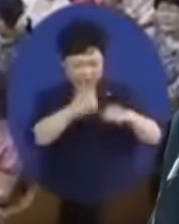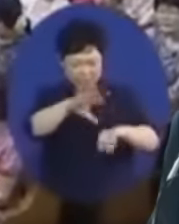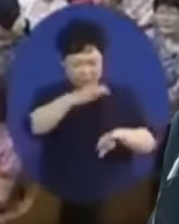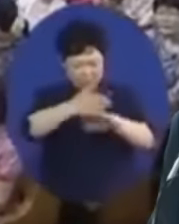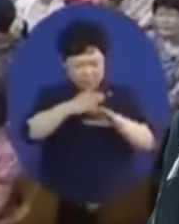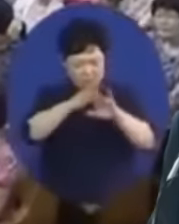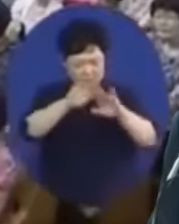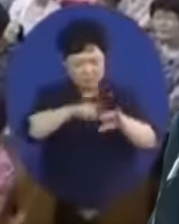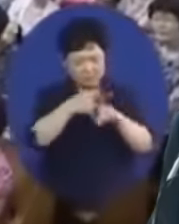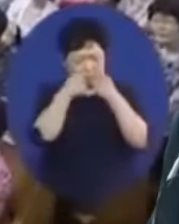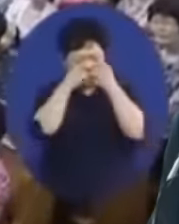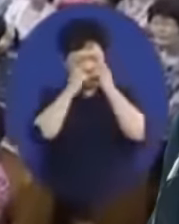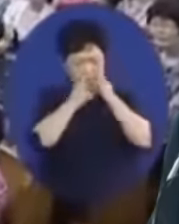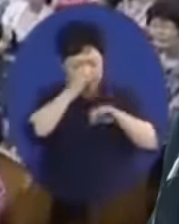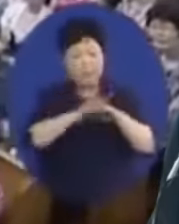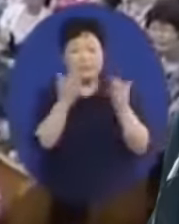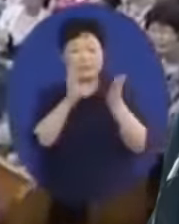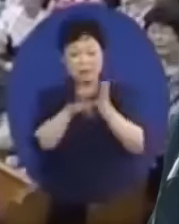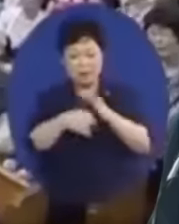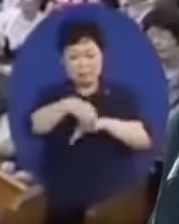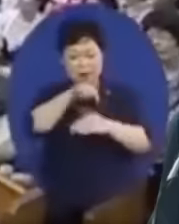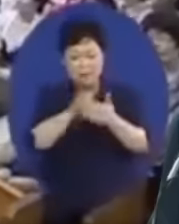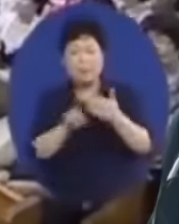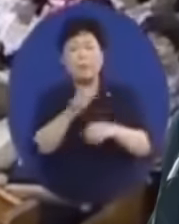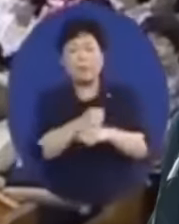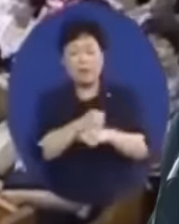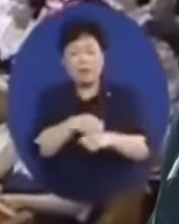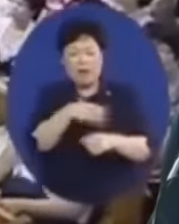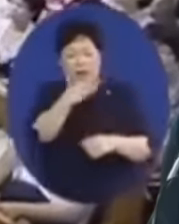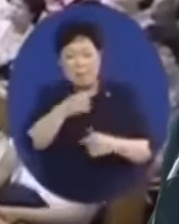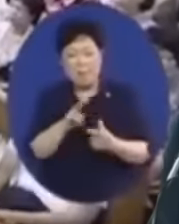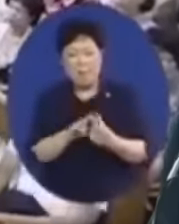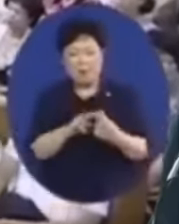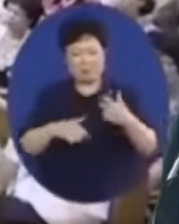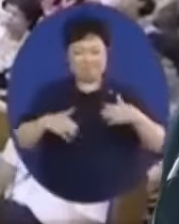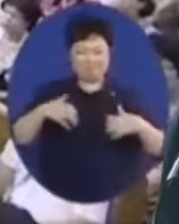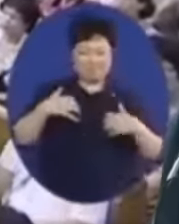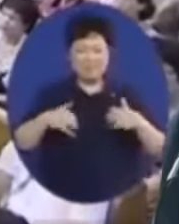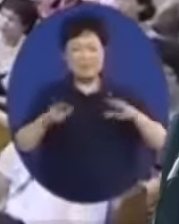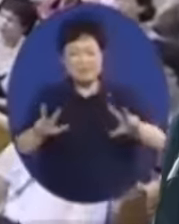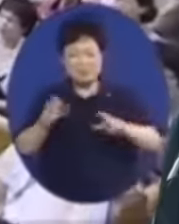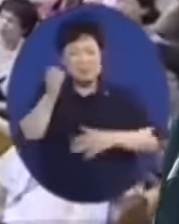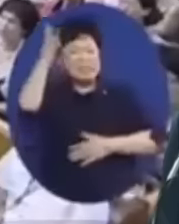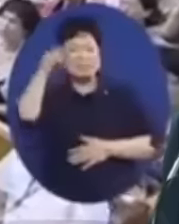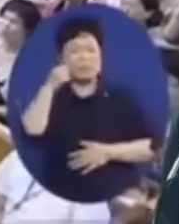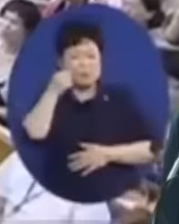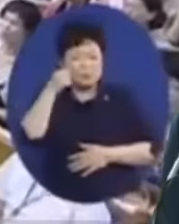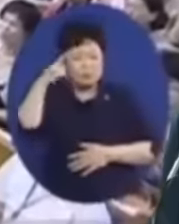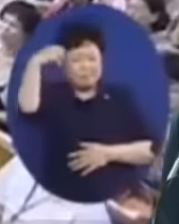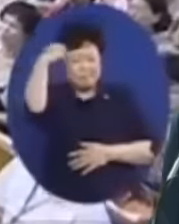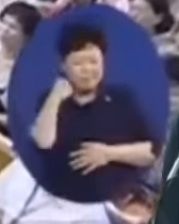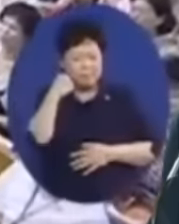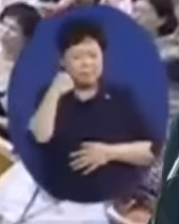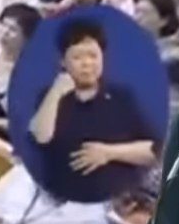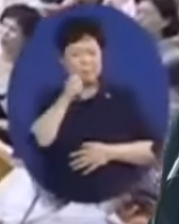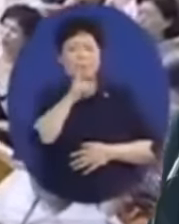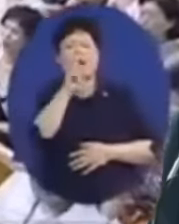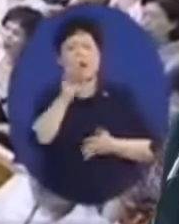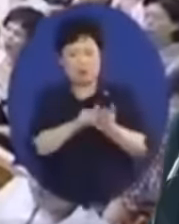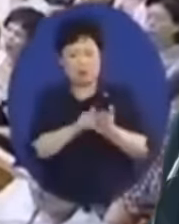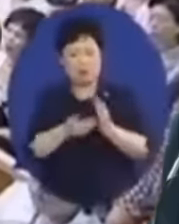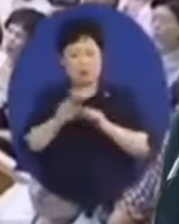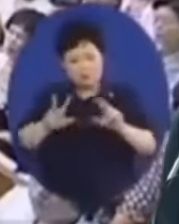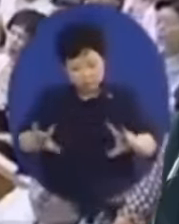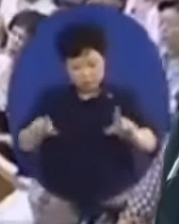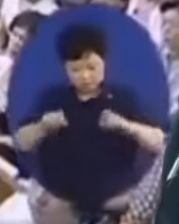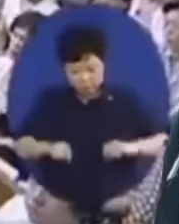눈물을 흘리며 예배드릴 때 그 마음속에 다가온 행복과 기쁨을 지금도 잊을 수가 없다고 말한 것입니다. 그러나 나는